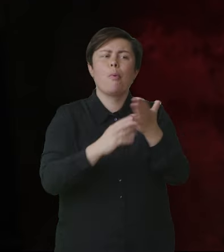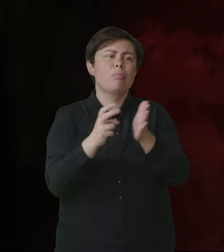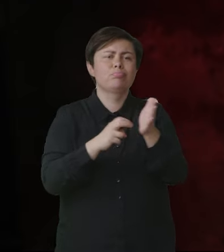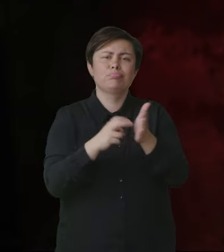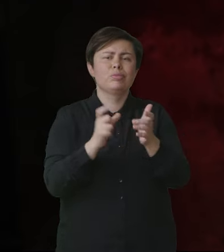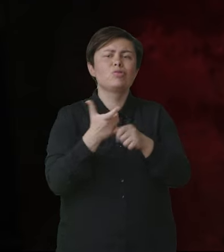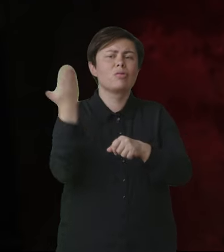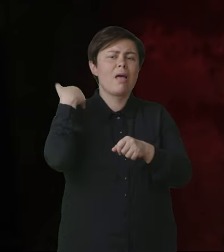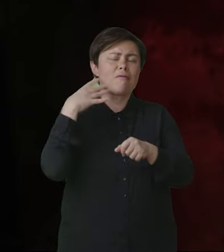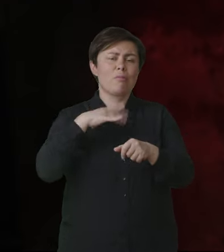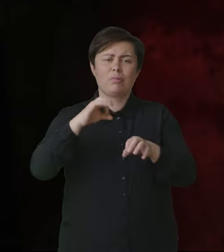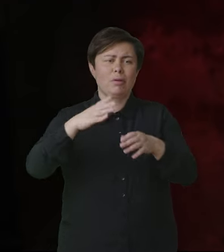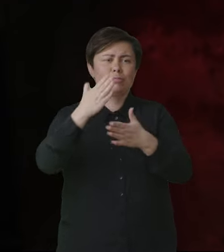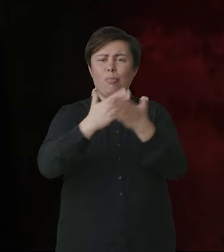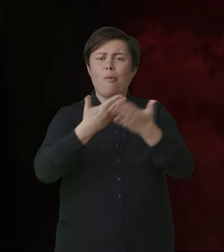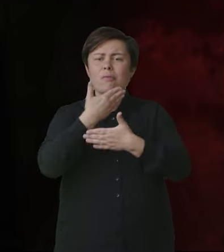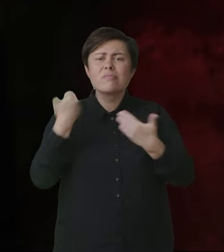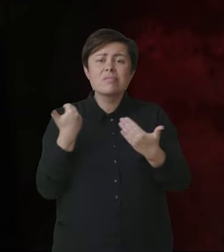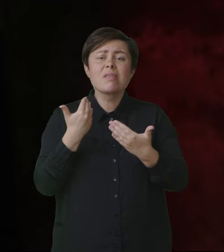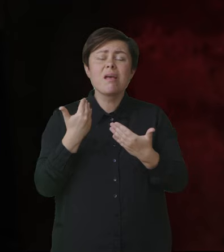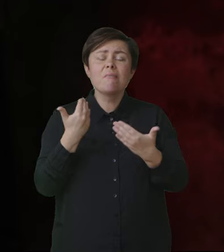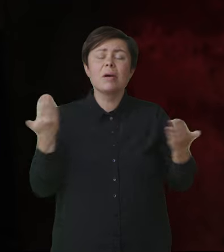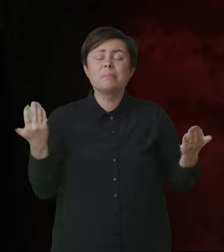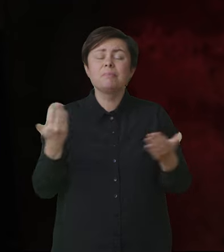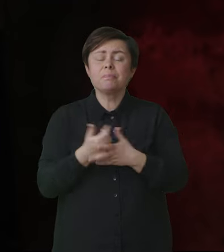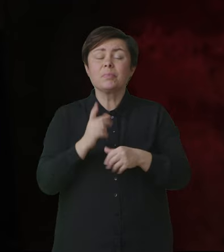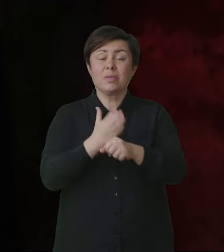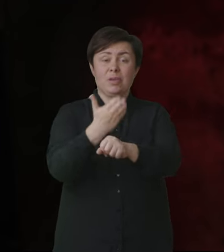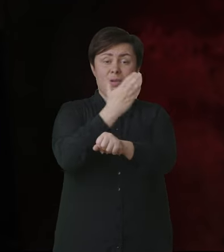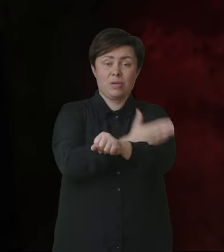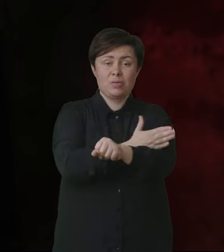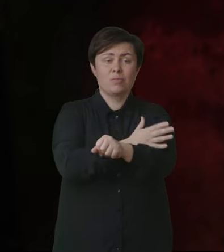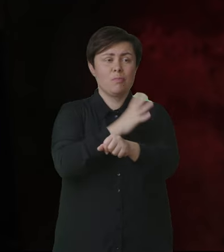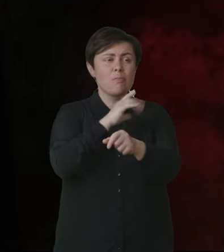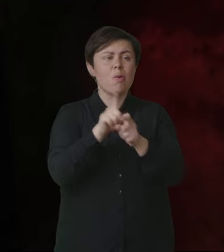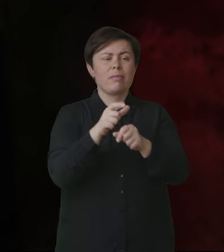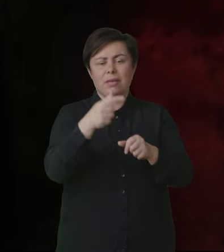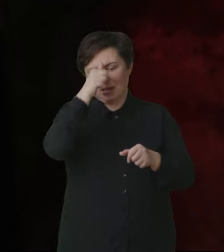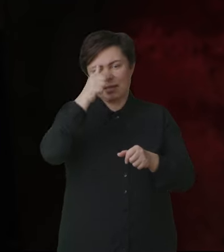było. No w Miłkowicach szczególnie przedtem była stacja rozładunkowa.